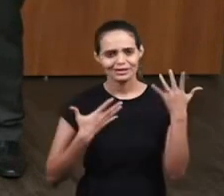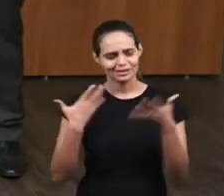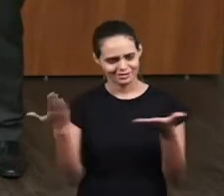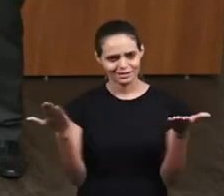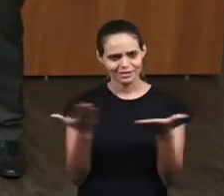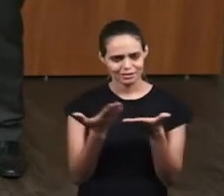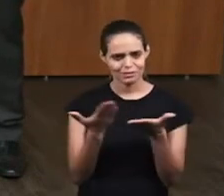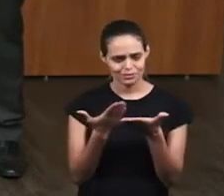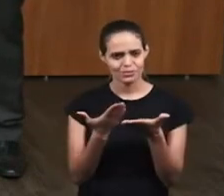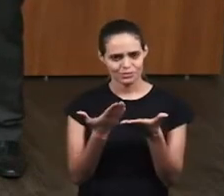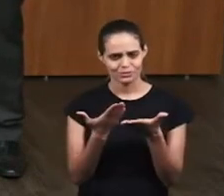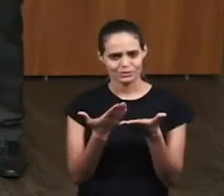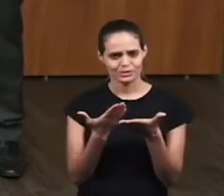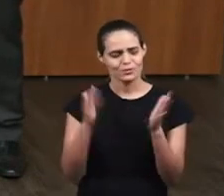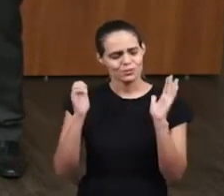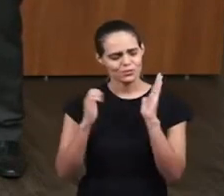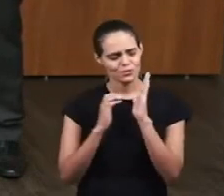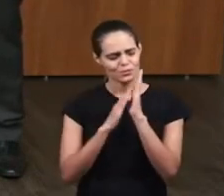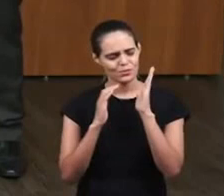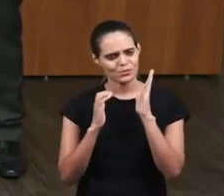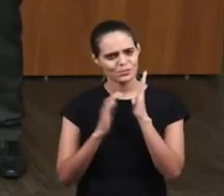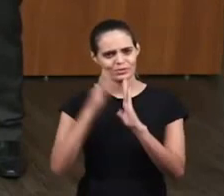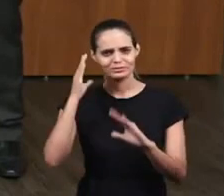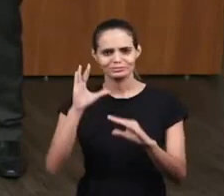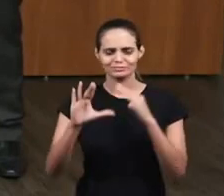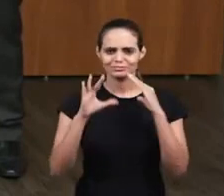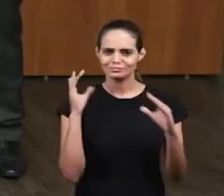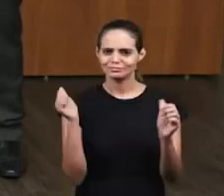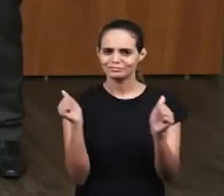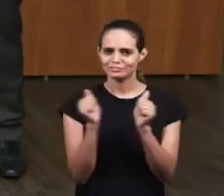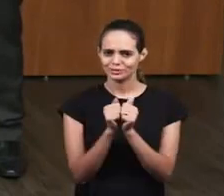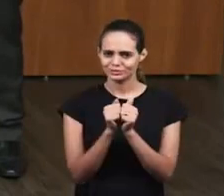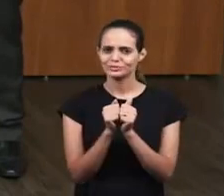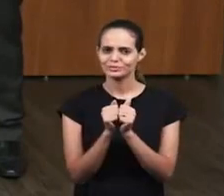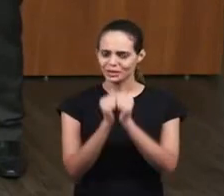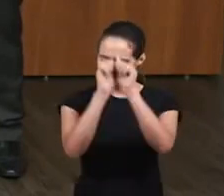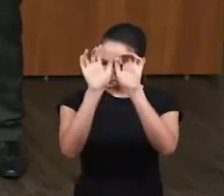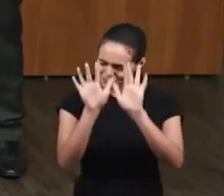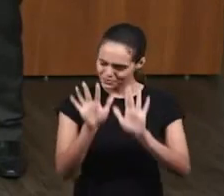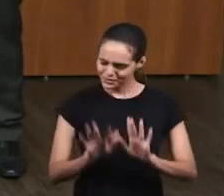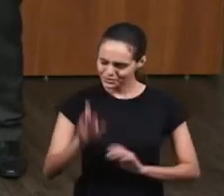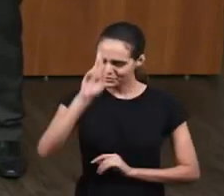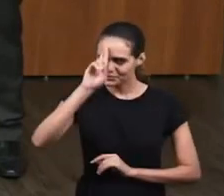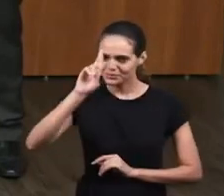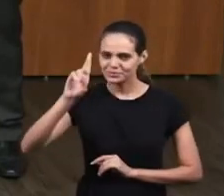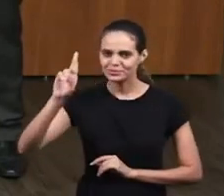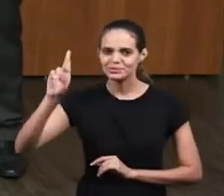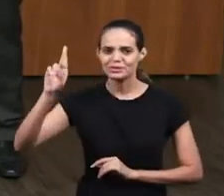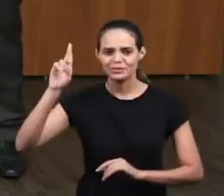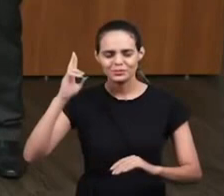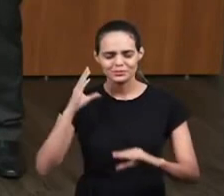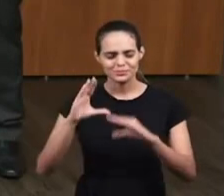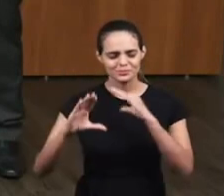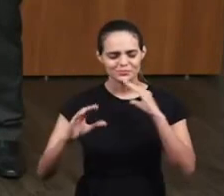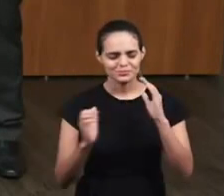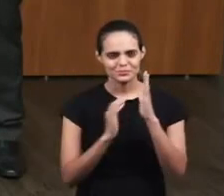Lasst uns dieses Loblied hören, singen und einen großen Segen durch die Musik